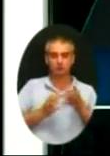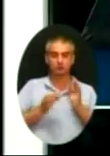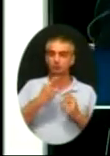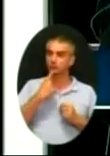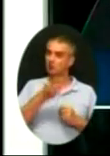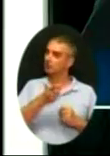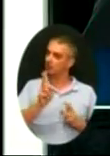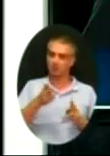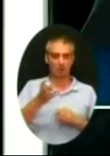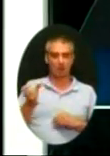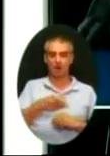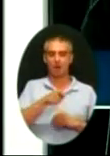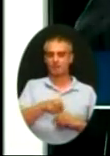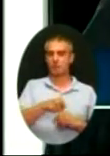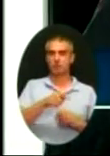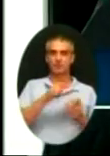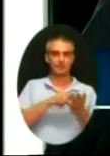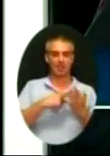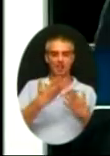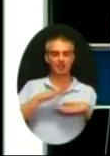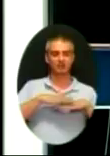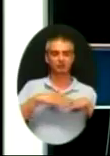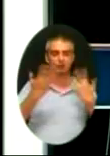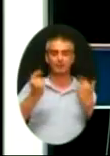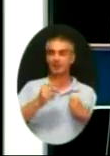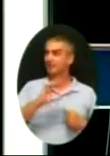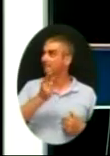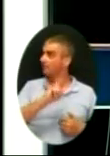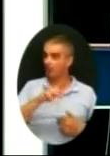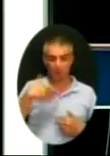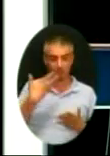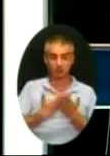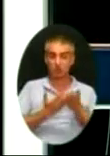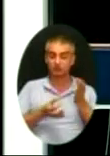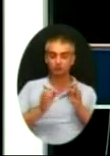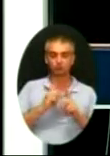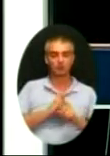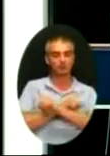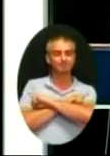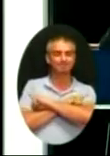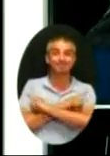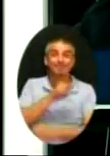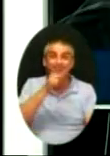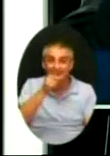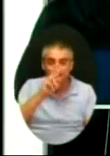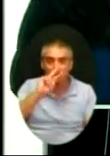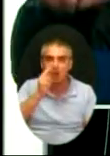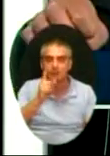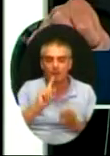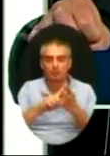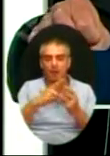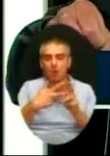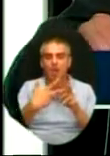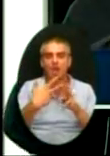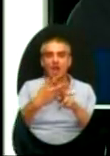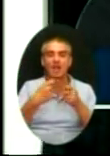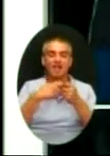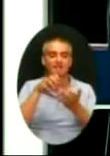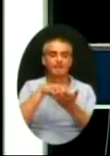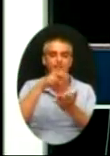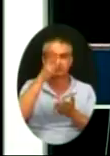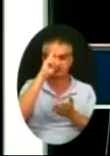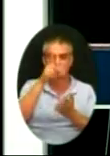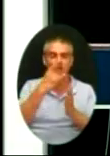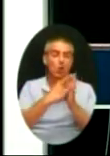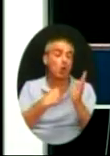משפטי שיגיד לך, אתה לא יכול למנות אותו כי אין לו את הכישורים. ואם לא יהיה לך יועץ משפטי בלתי תלוי, אתה תהיה שוב תלוי רק בחברי מרכז הליכוד,